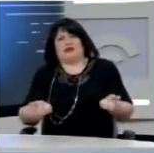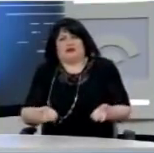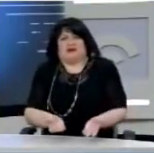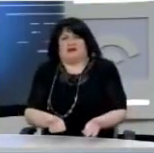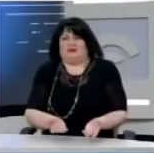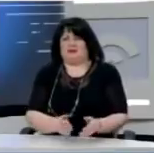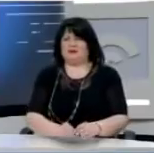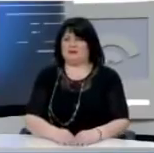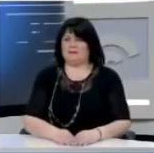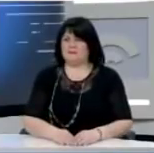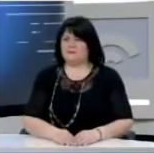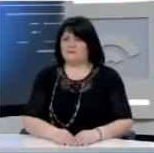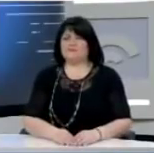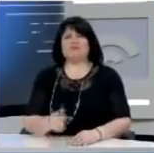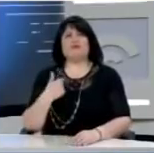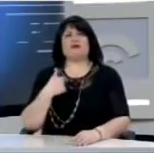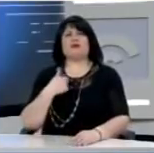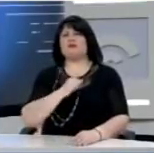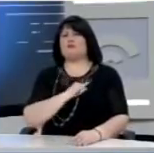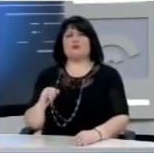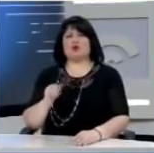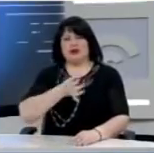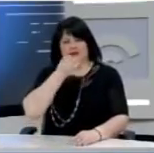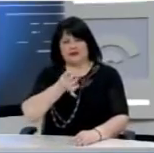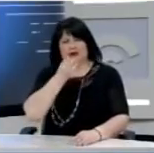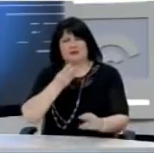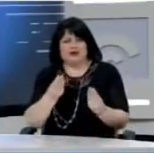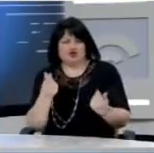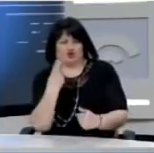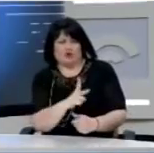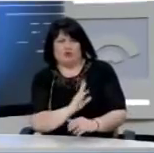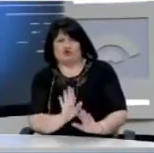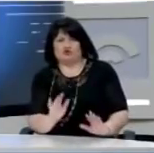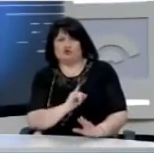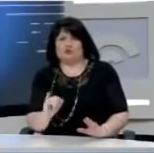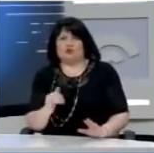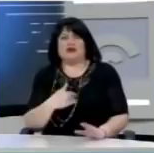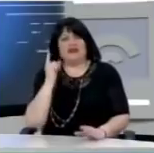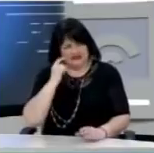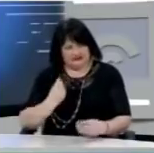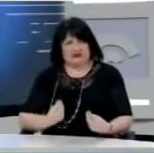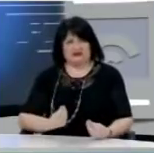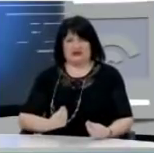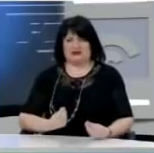Εγώ δεν έχω ποτέ μιλήσει με αυτόν τον τρόπο. Και ξέρετε κάτι,